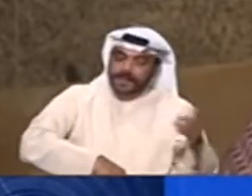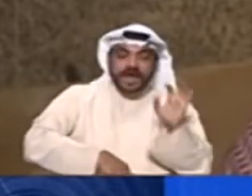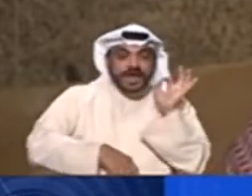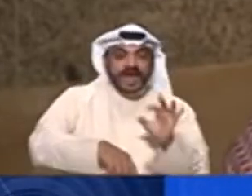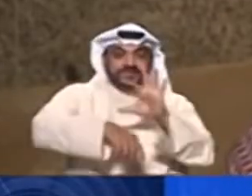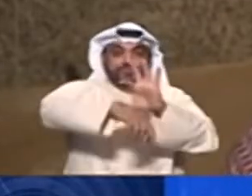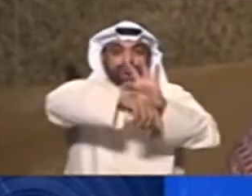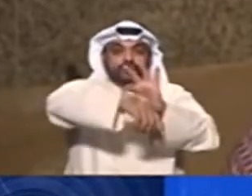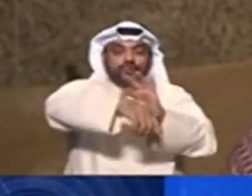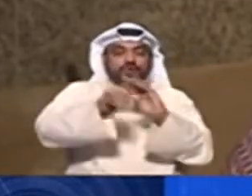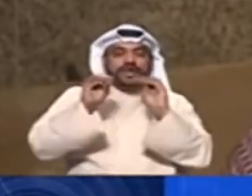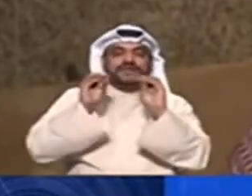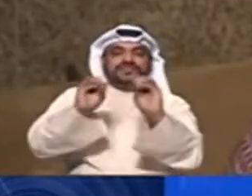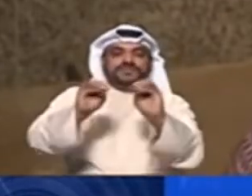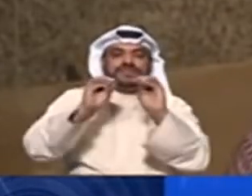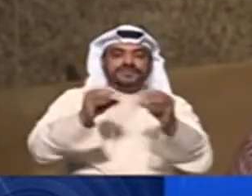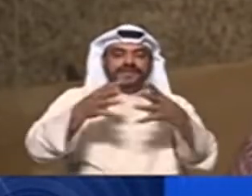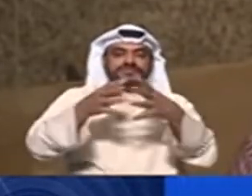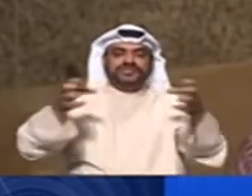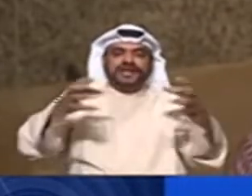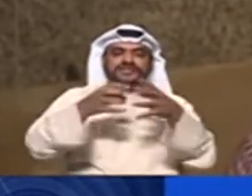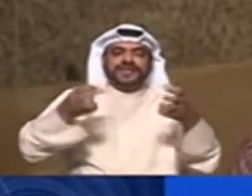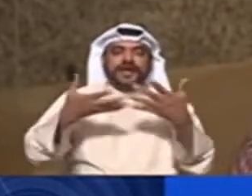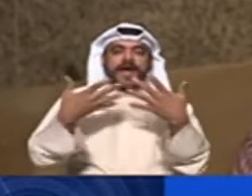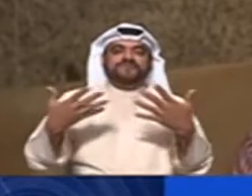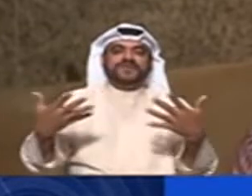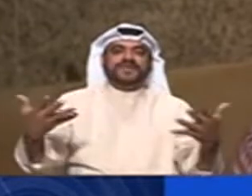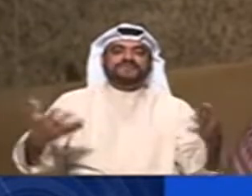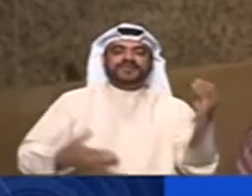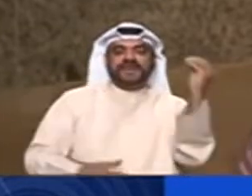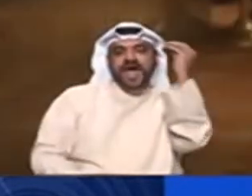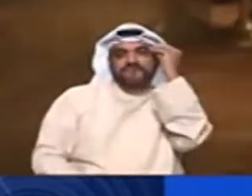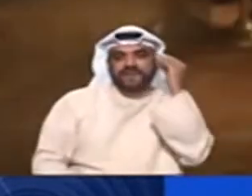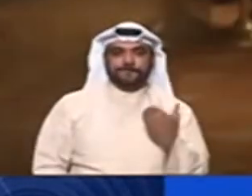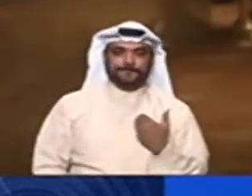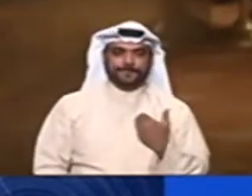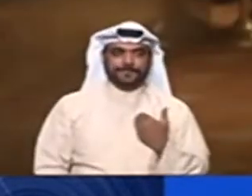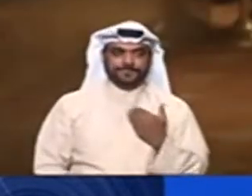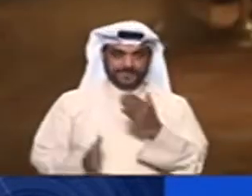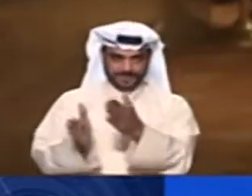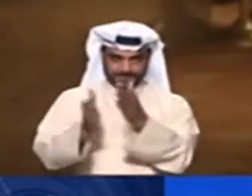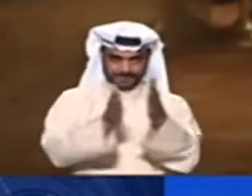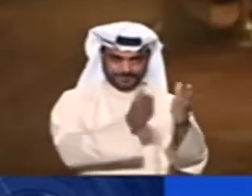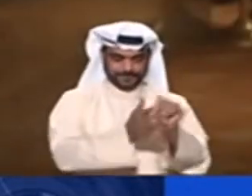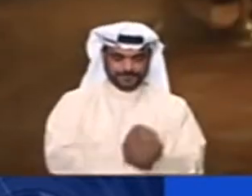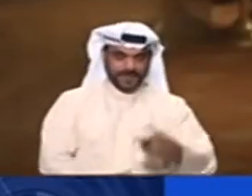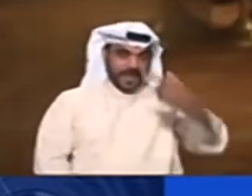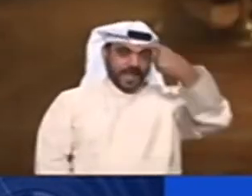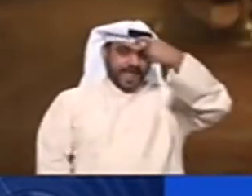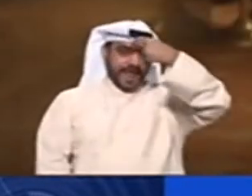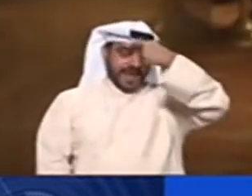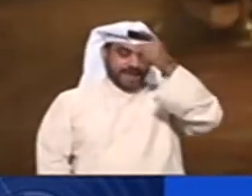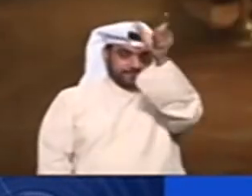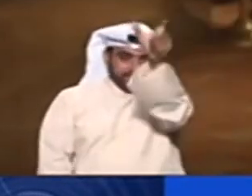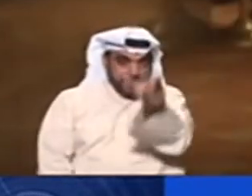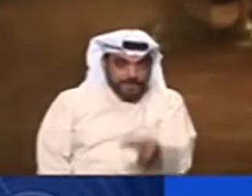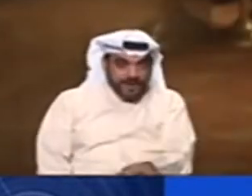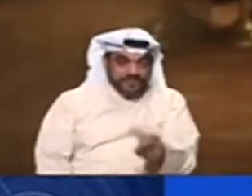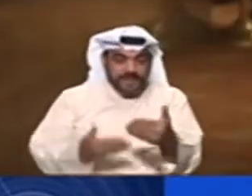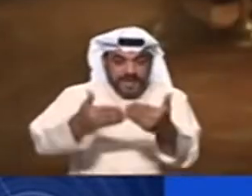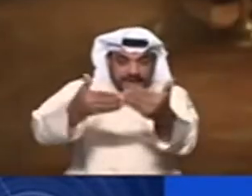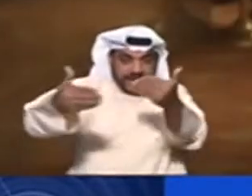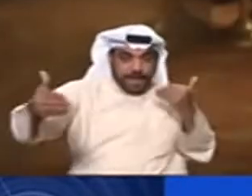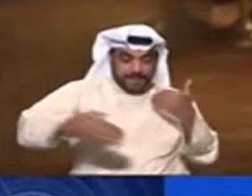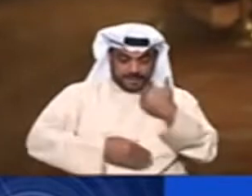المريض، العملية ومضاعفاتها الشائعة لازم تذكر، أن المريض ما يعمل العملية في